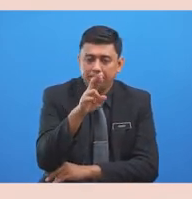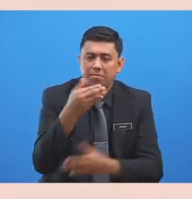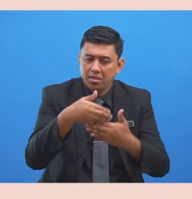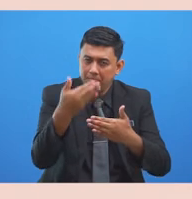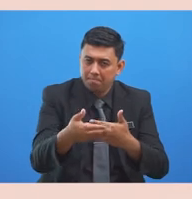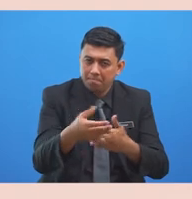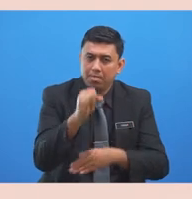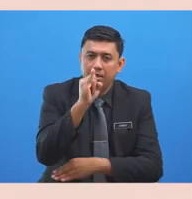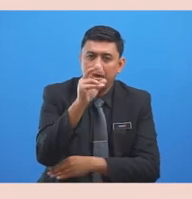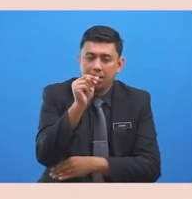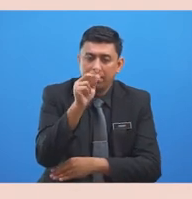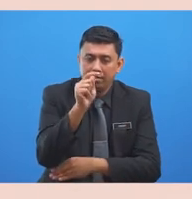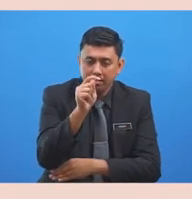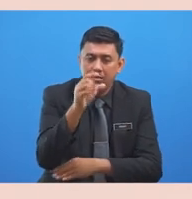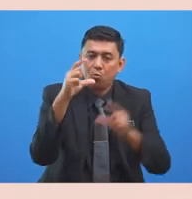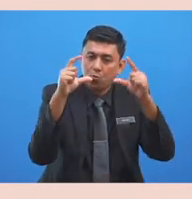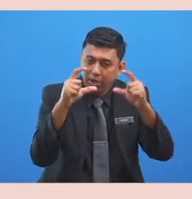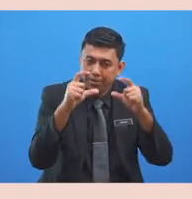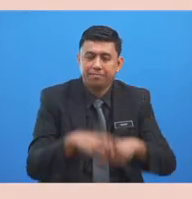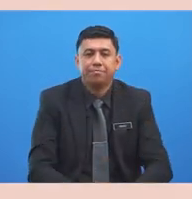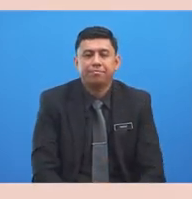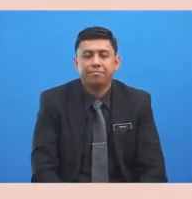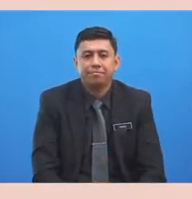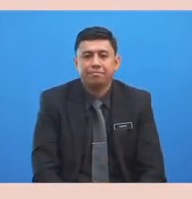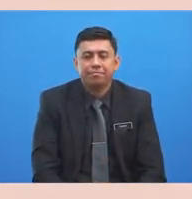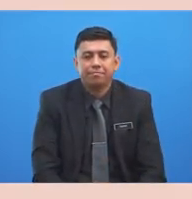next in kurungan.